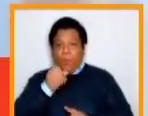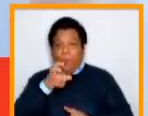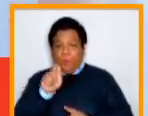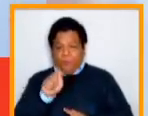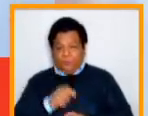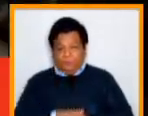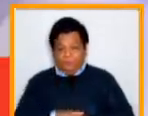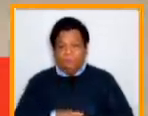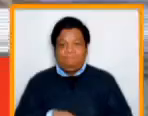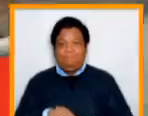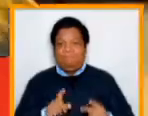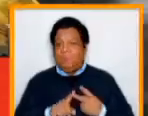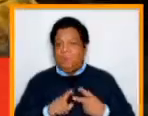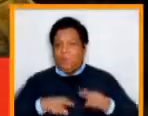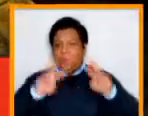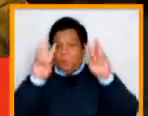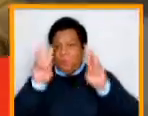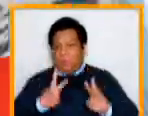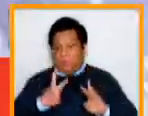weather anchor,